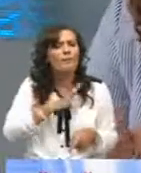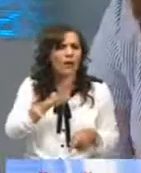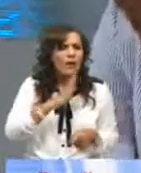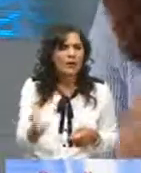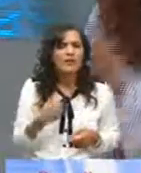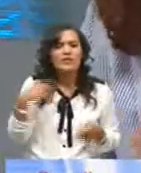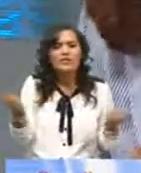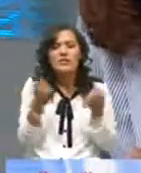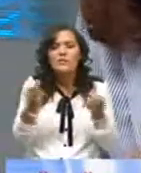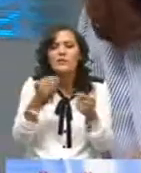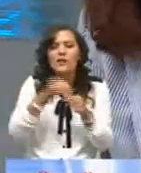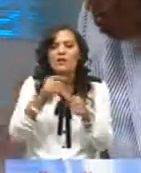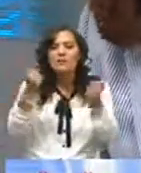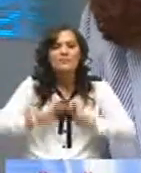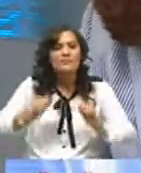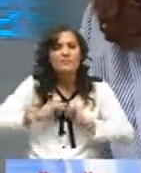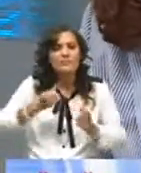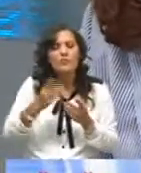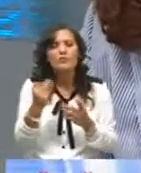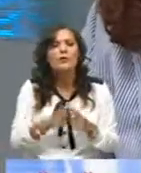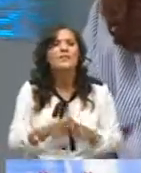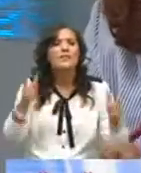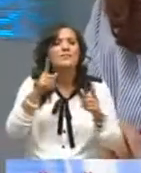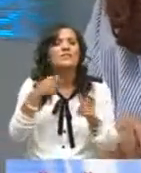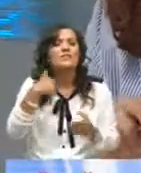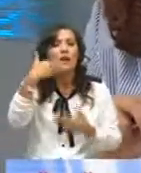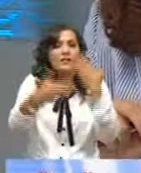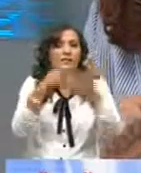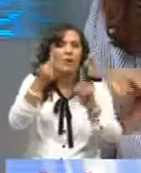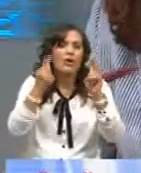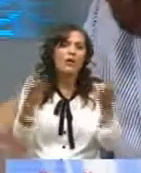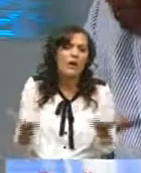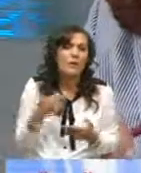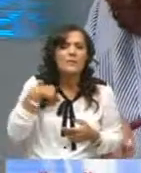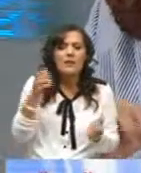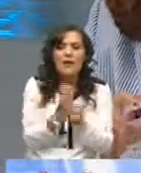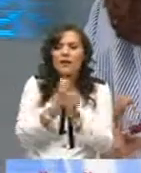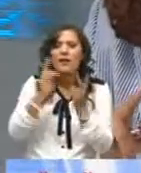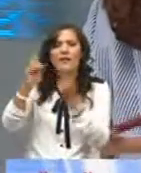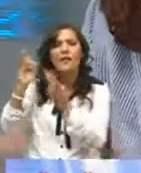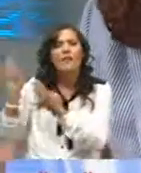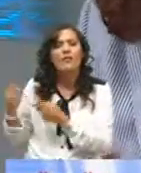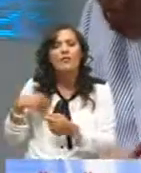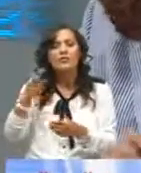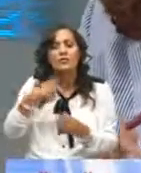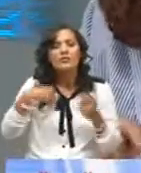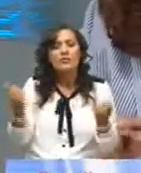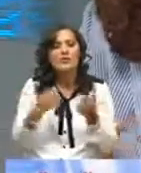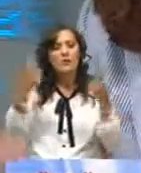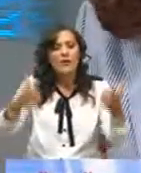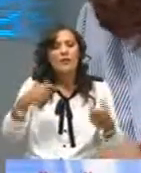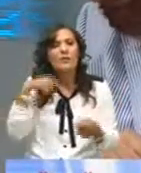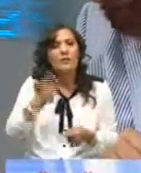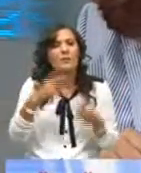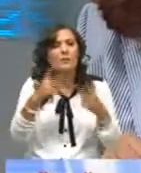ki şimdi çalışma yöntemleri çok daha geniş işlenecek bir konu Ama biz aile tarafından çocuğun çalışma ortamında